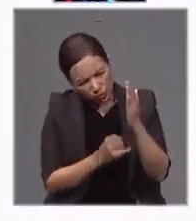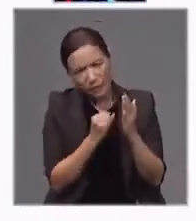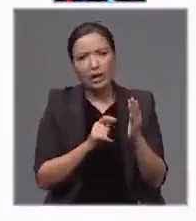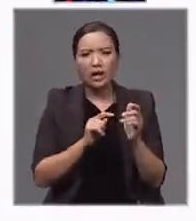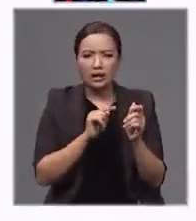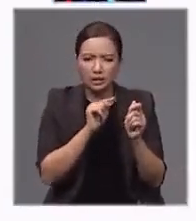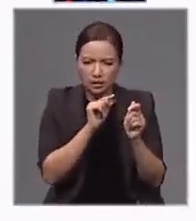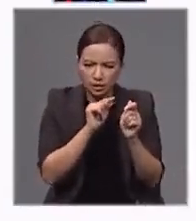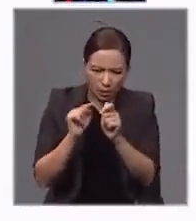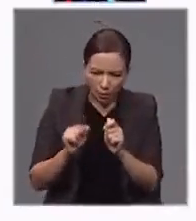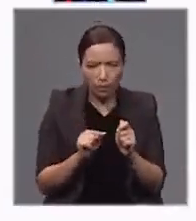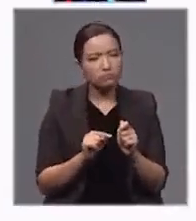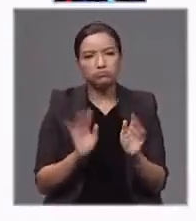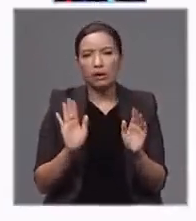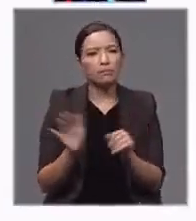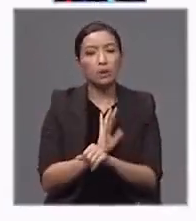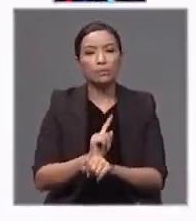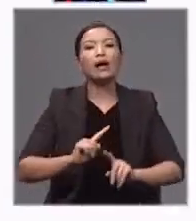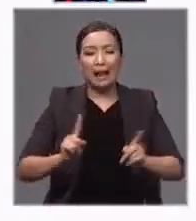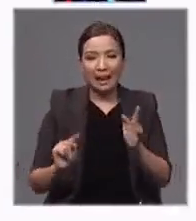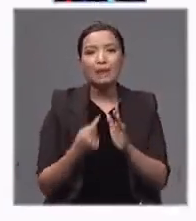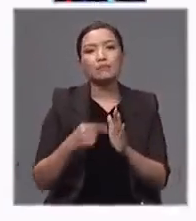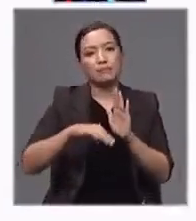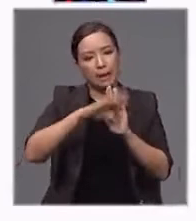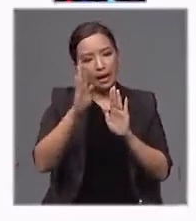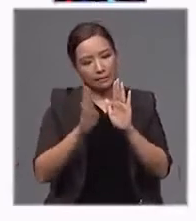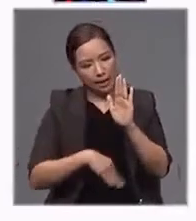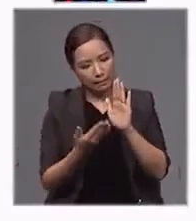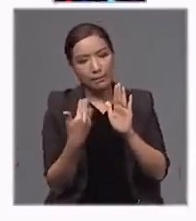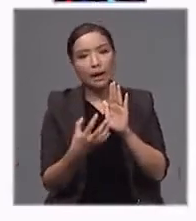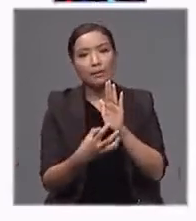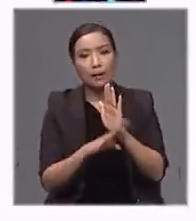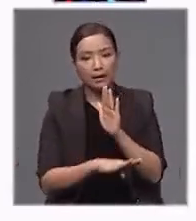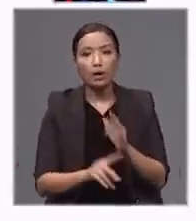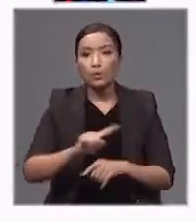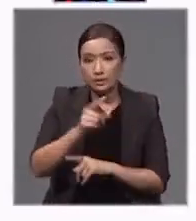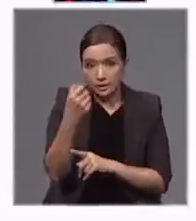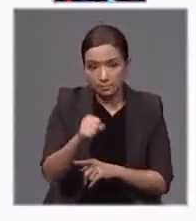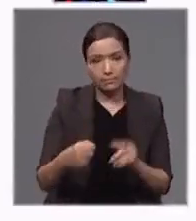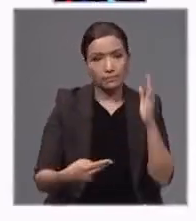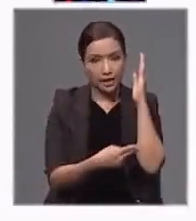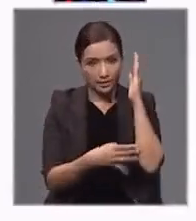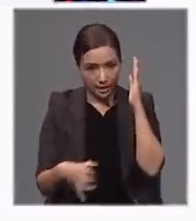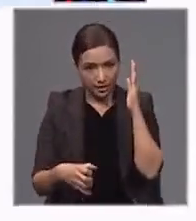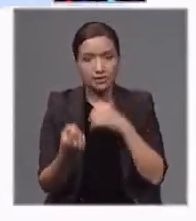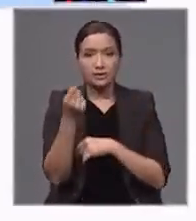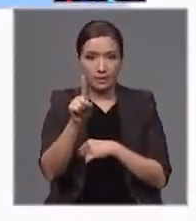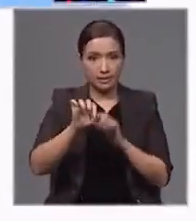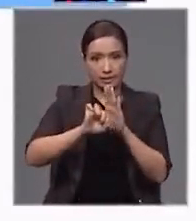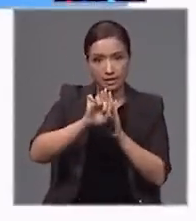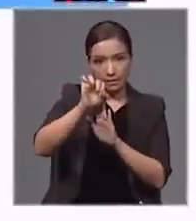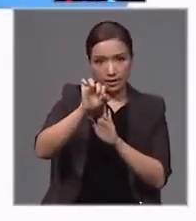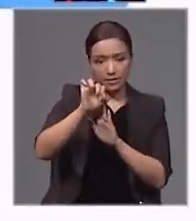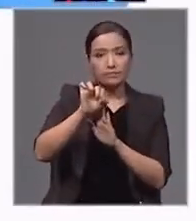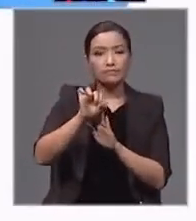จะจัด4ภาค ครับ 4ภาคก็เริ่มต้นวันที่10เนี่ยที่หาดใหญ ่ครับ วันที่11เนี่ยที่เชียงใหม ่ครับ วัน